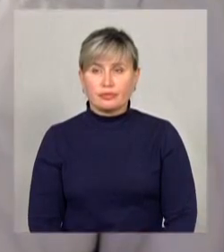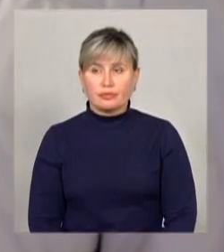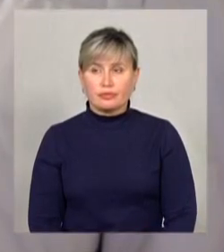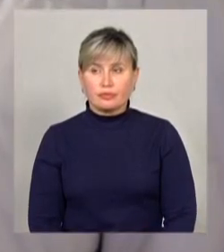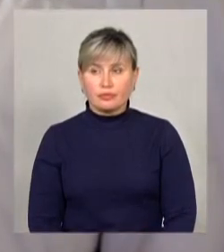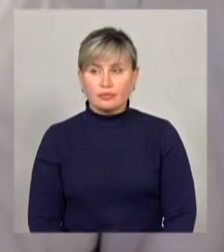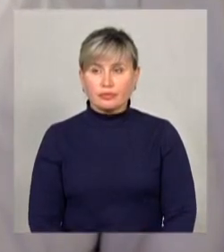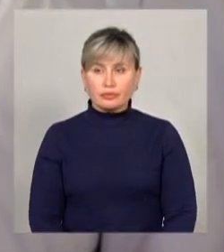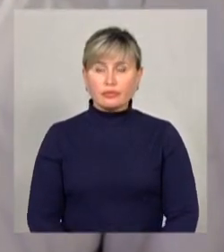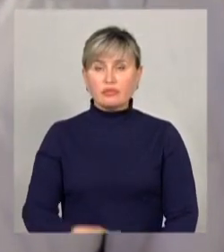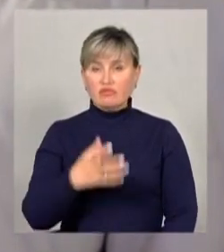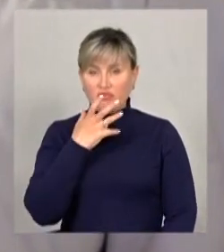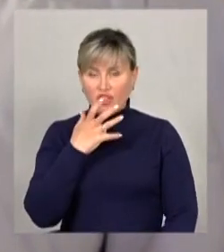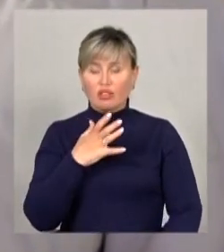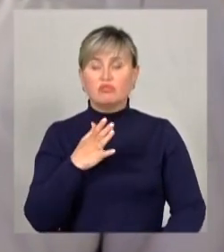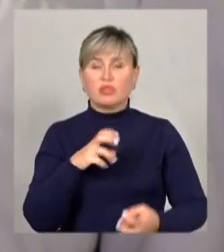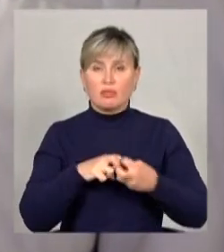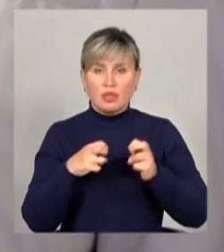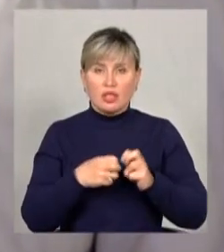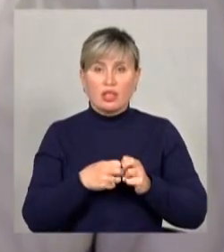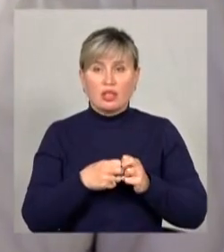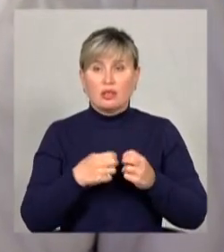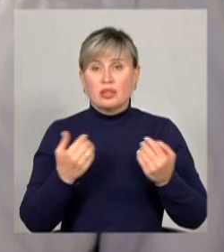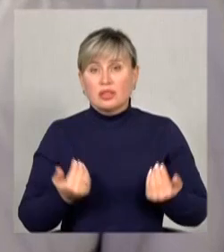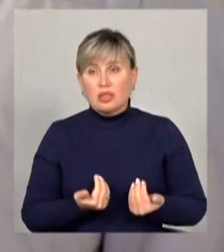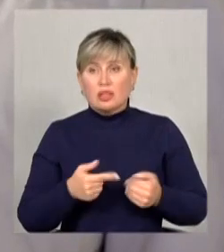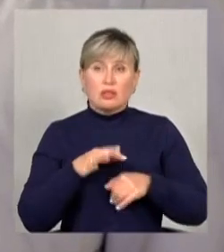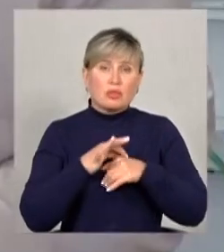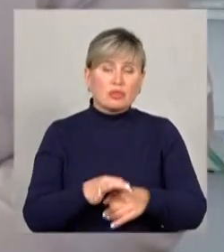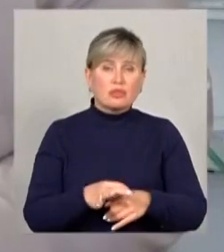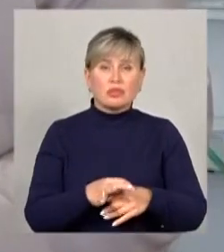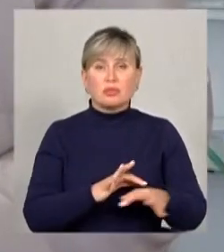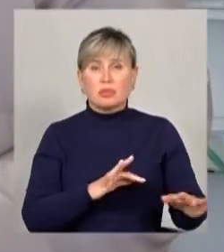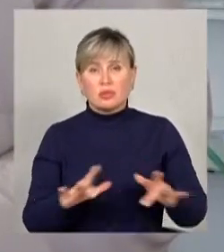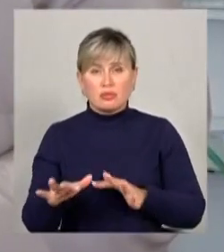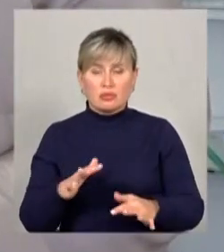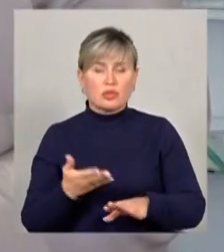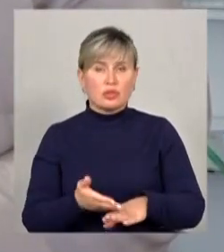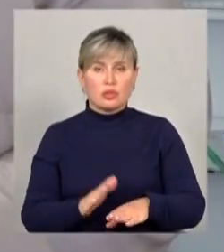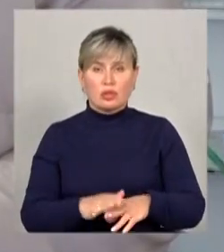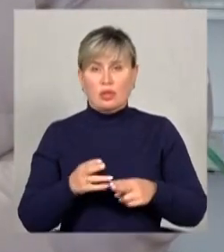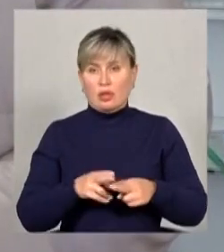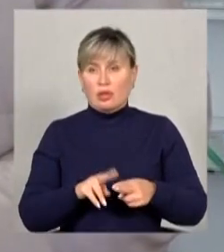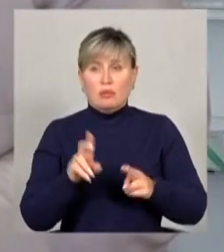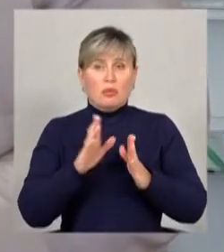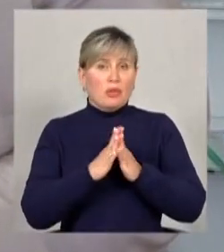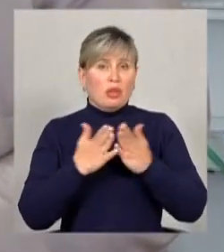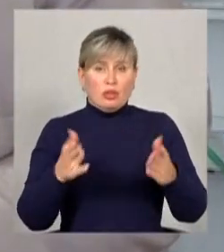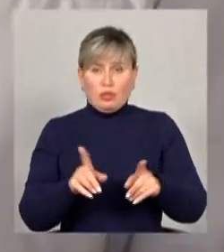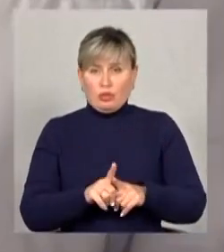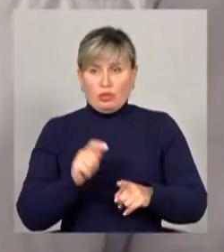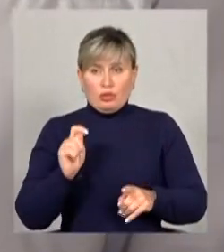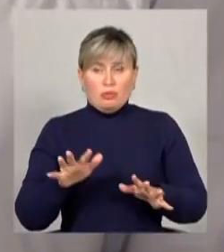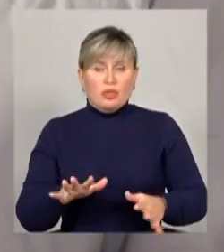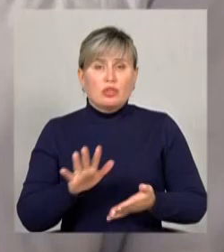К сожалению, с теплом проблемы. Провести здесь для жителей какое-то мероприятие тяжело. Это место сложно назвать даже библиотекой. Все это место